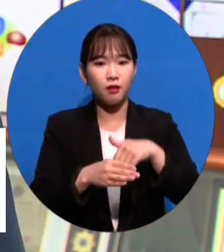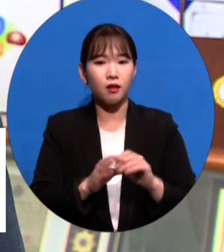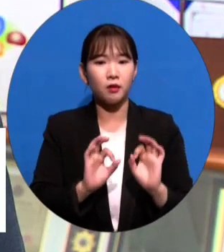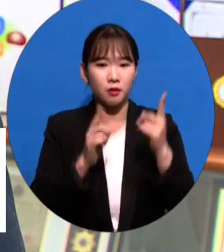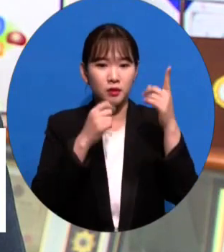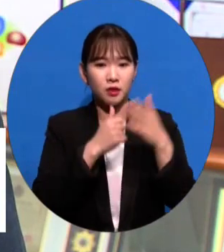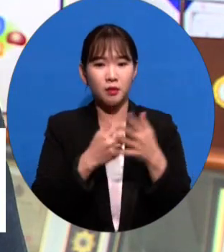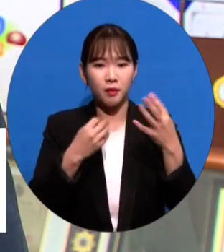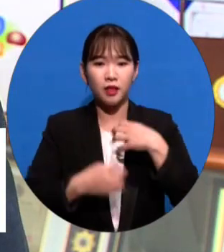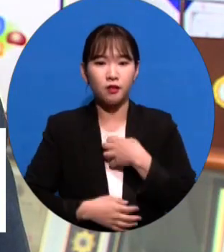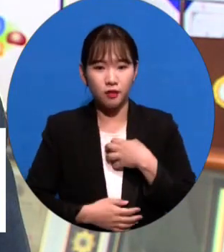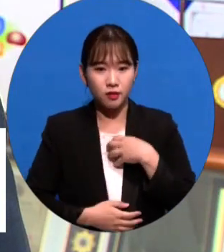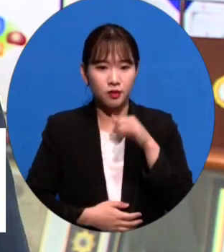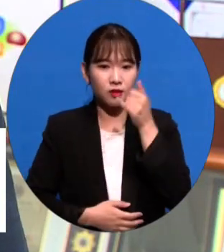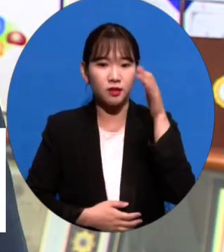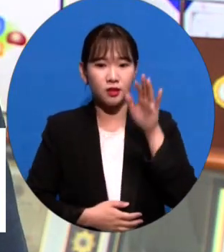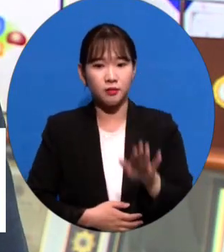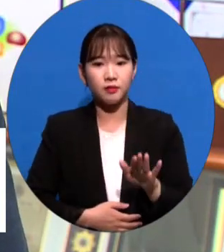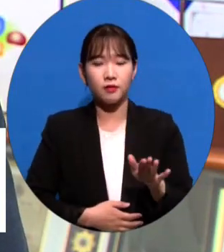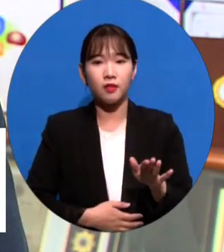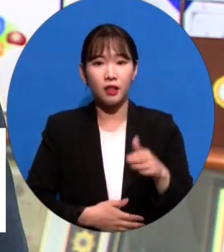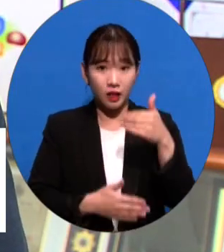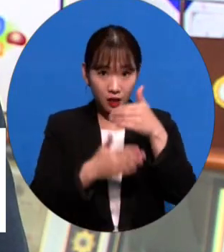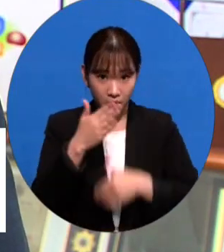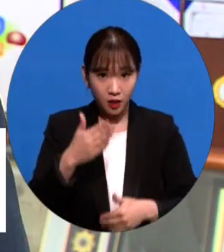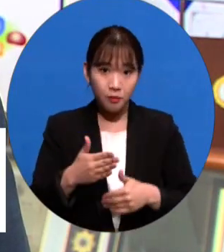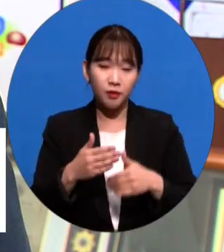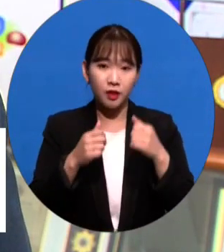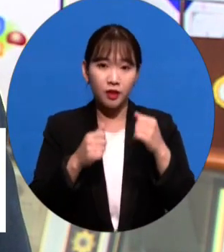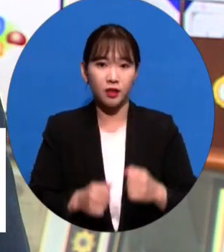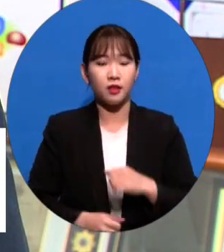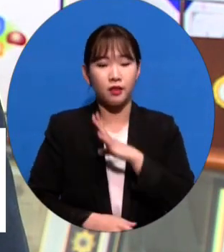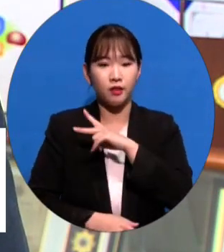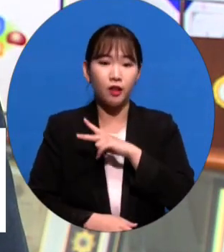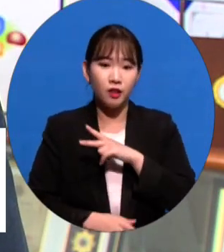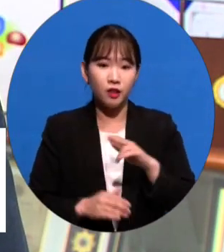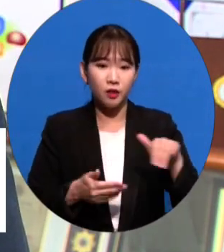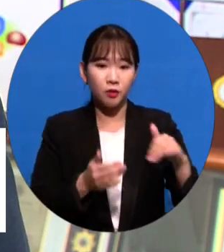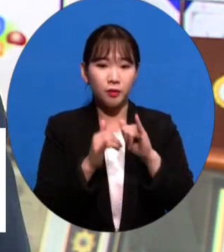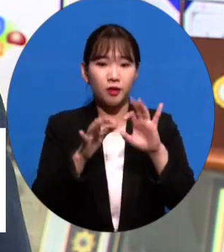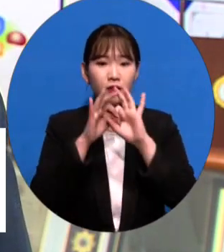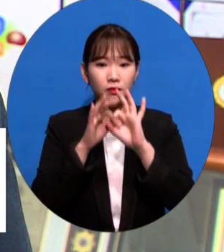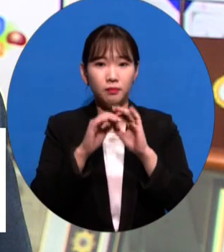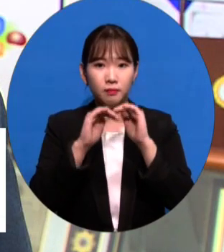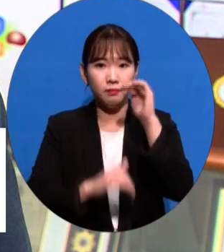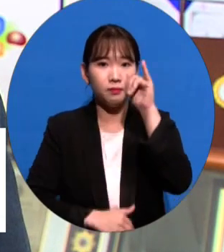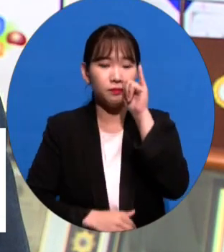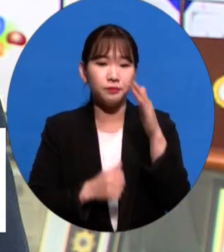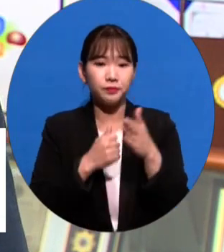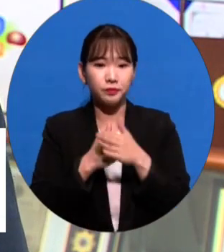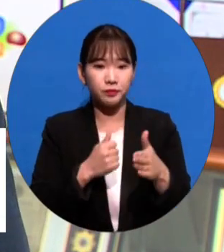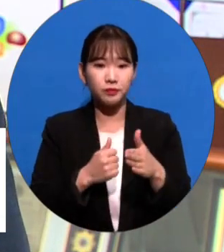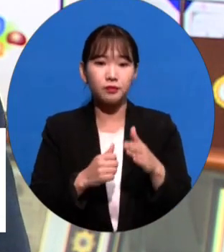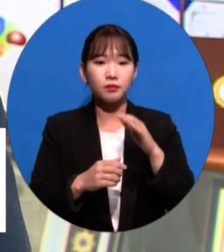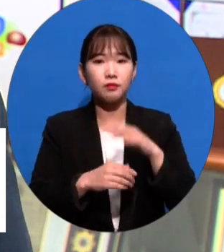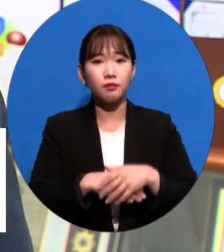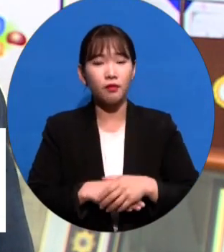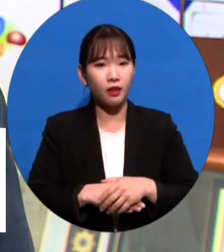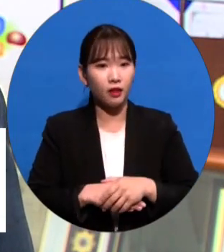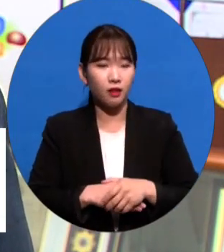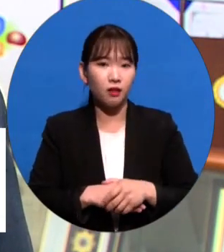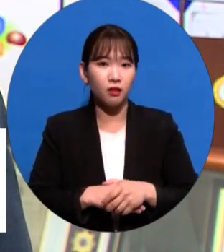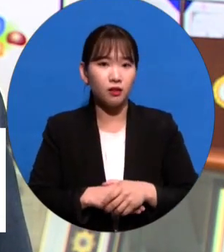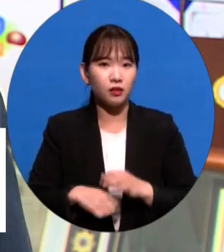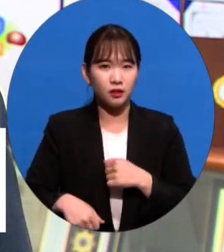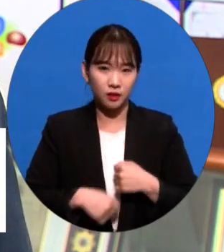때문에 많은 우려도 되지만 그렇지만 남아있는 의원들이 우리 도민들과 관련된 그런 안건들이 있기 때문에 그런